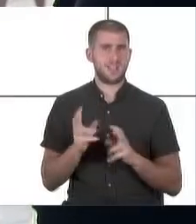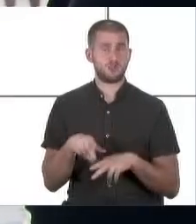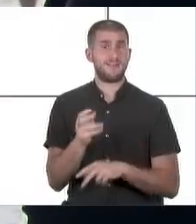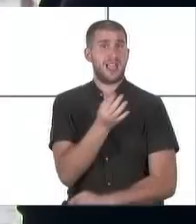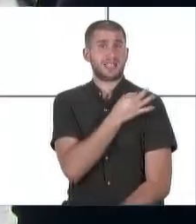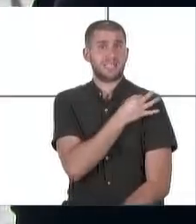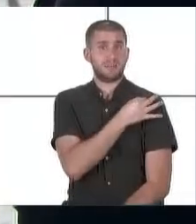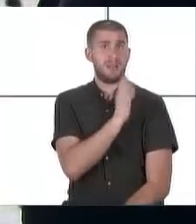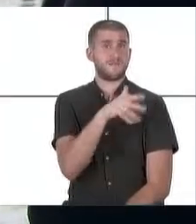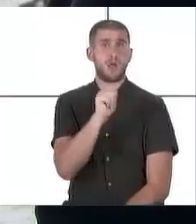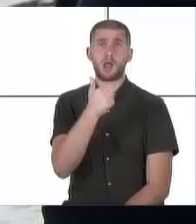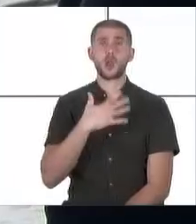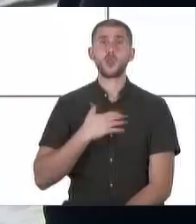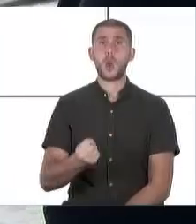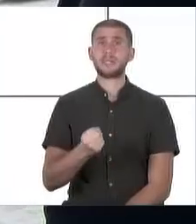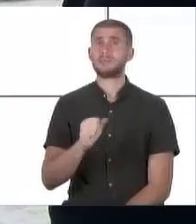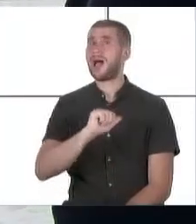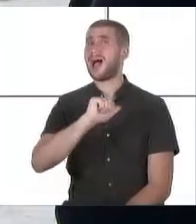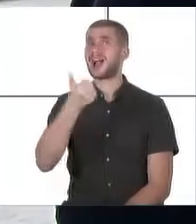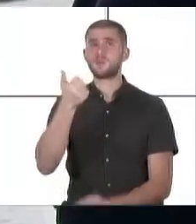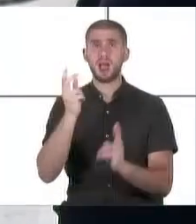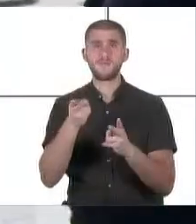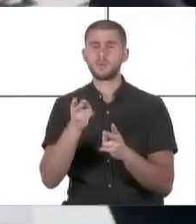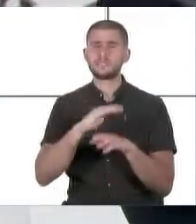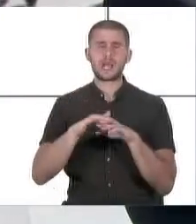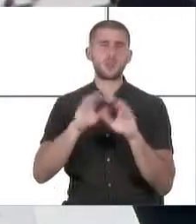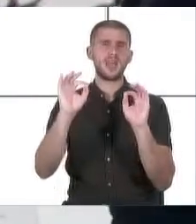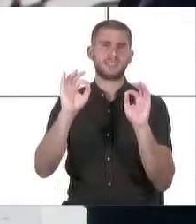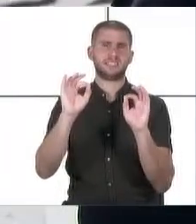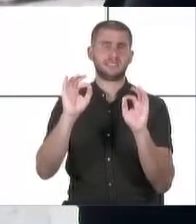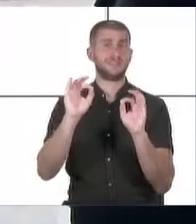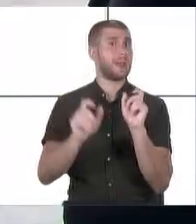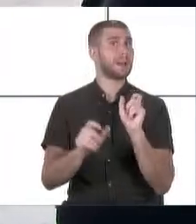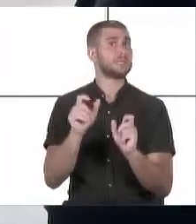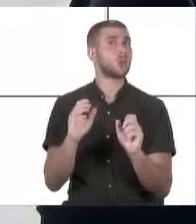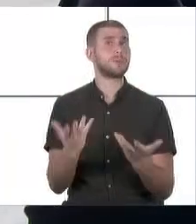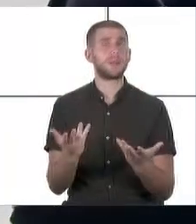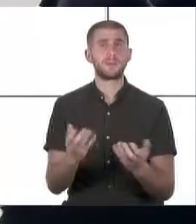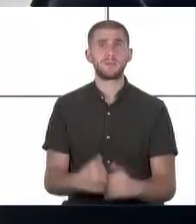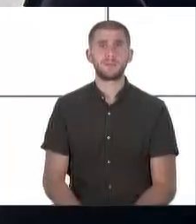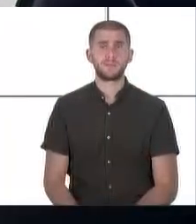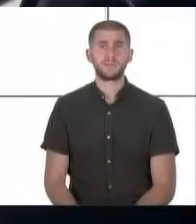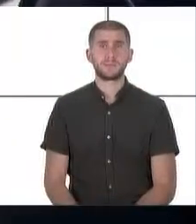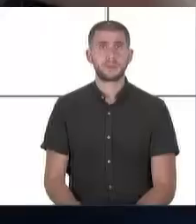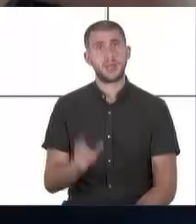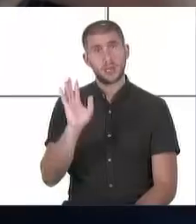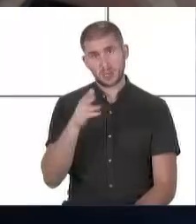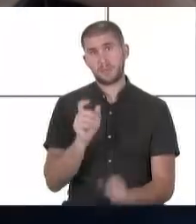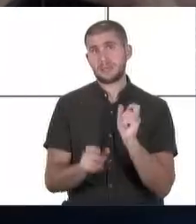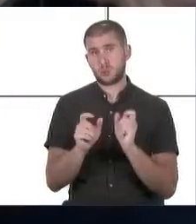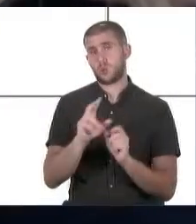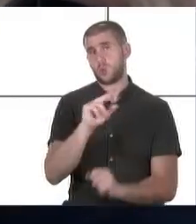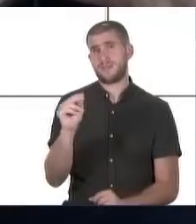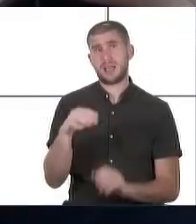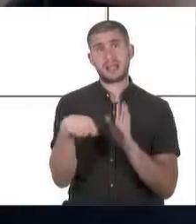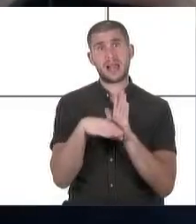הקצינים הנועזים ביותר, הטובים ביותר, אפס סלחנות. ובאזרחות? גם באזרחות. כללים